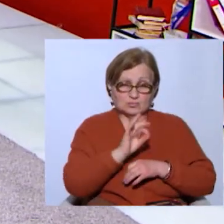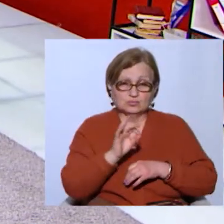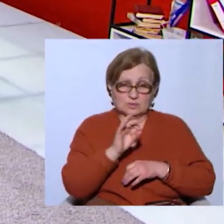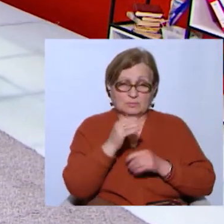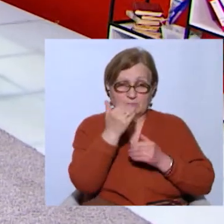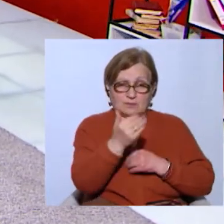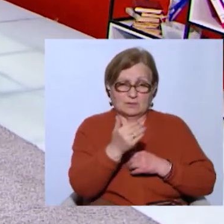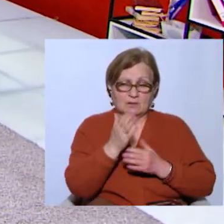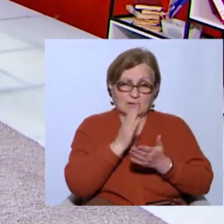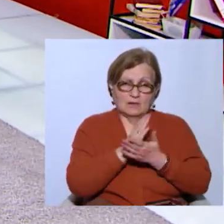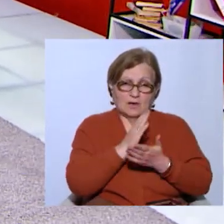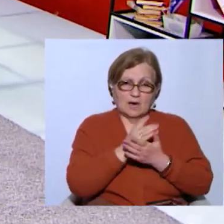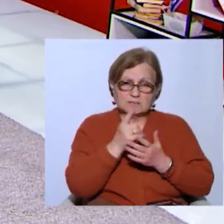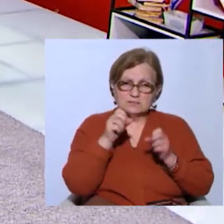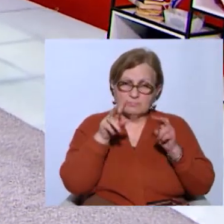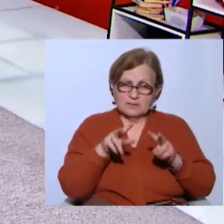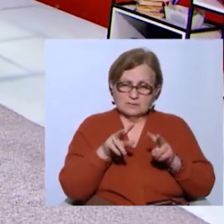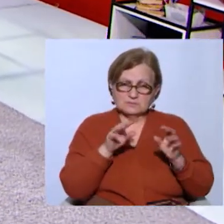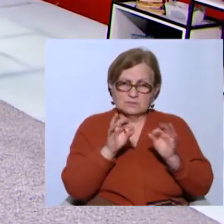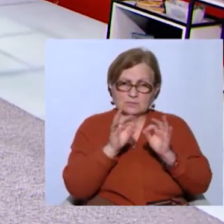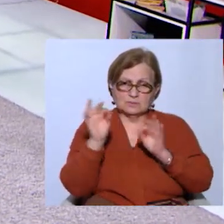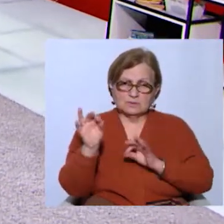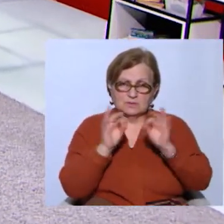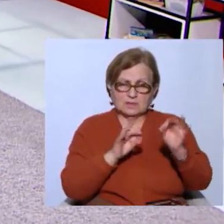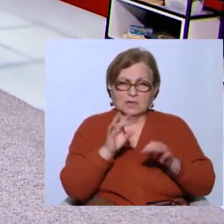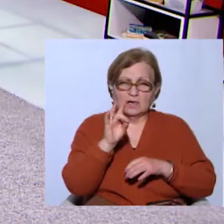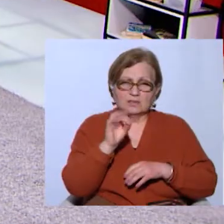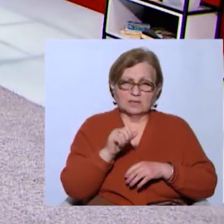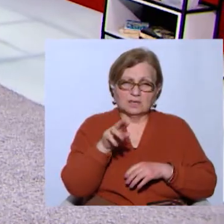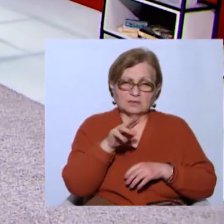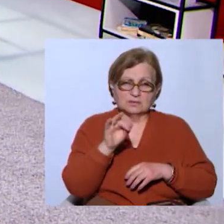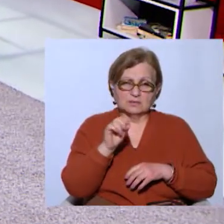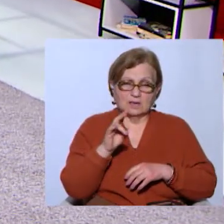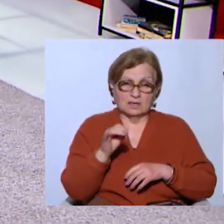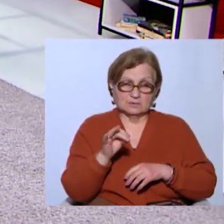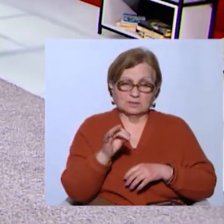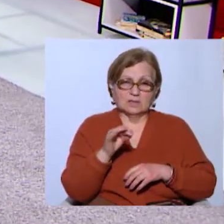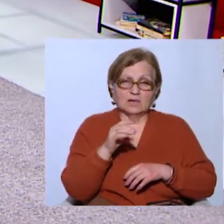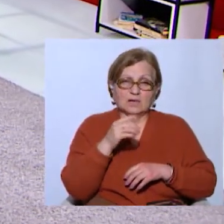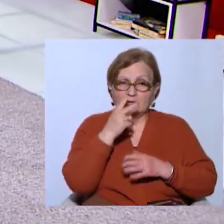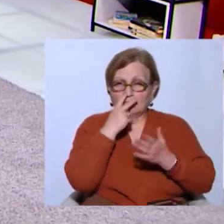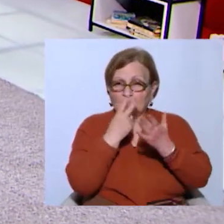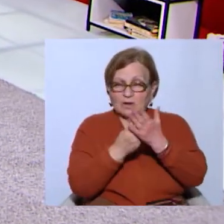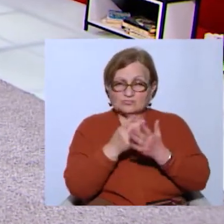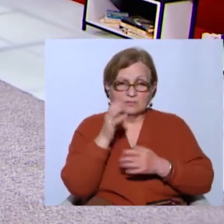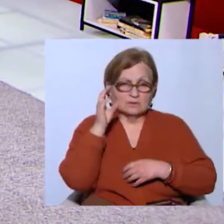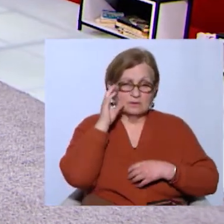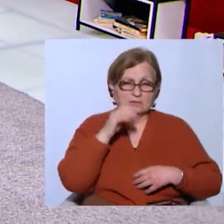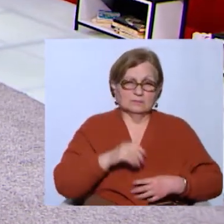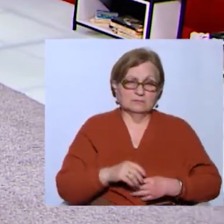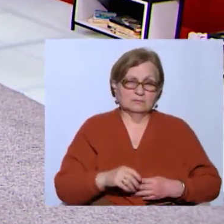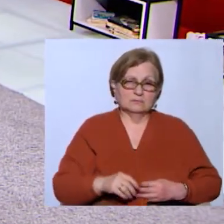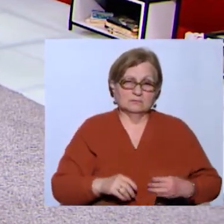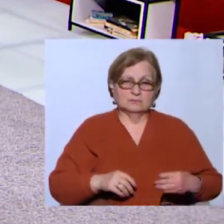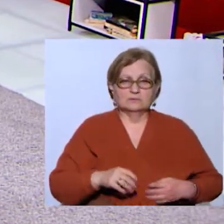კუთხეს და არის კიდევ ესეთი საზომი, ერთეული რადიანი. მე მინდა ერთი წუთით ბატონი დავითის ახსნა მოგასმენინოთ, ერთად